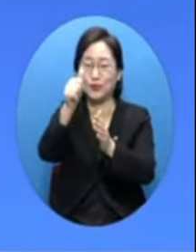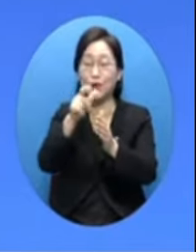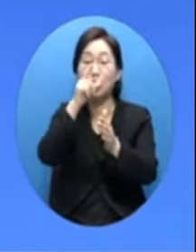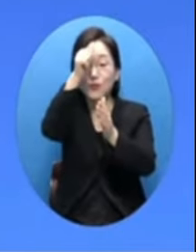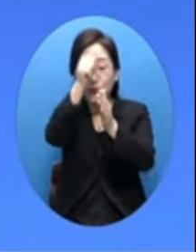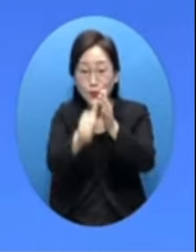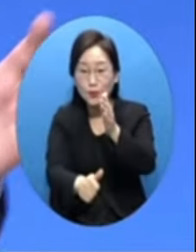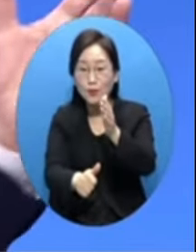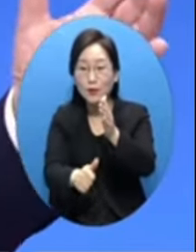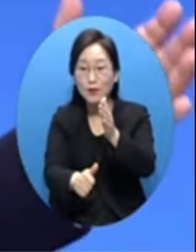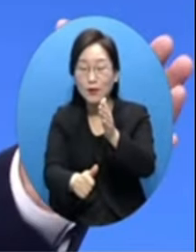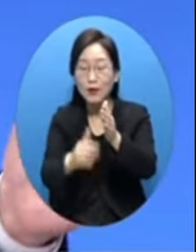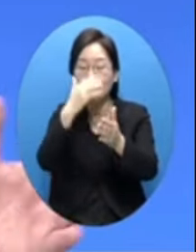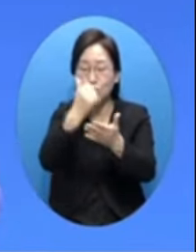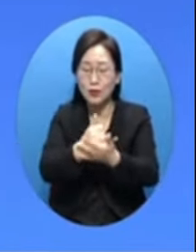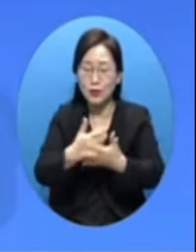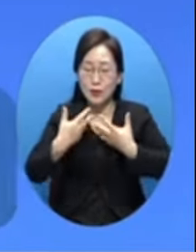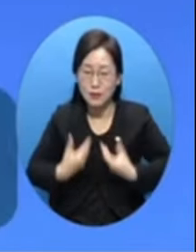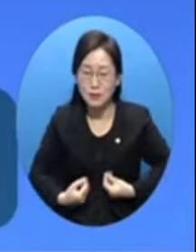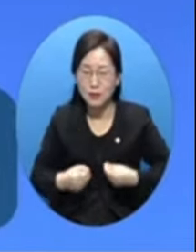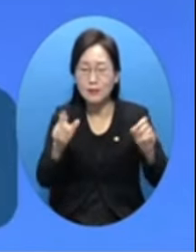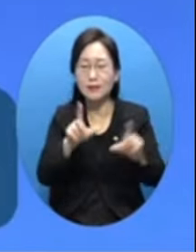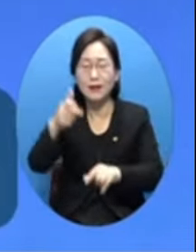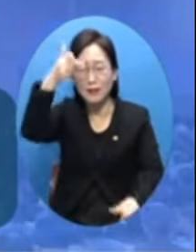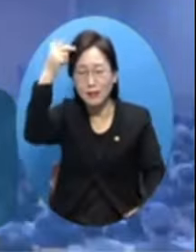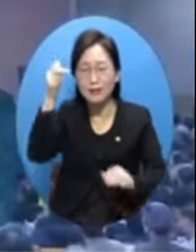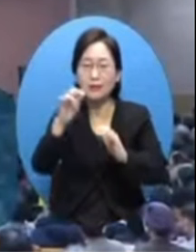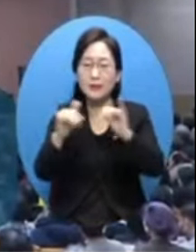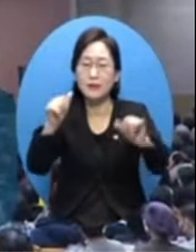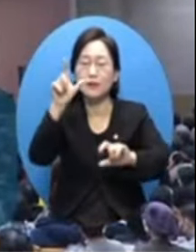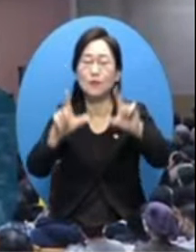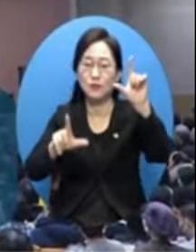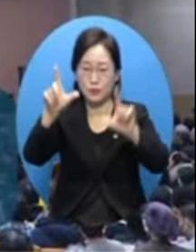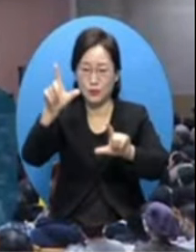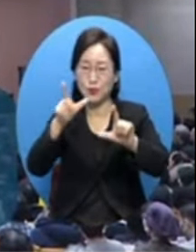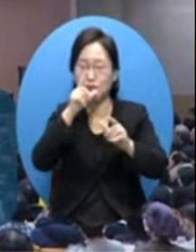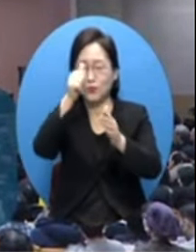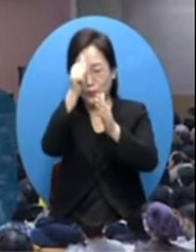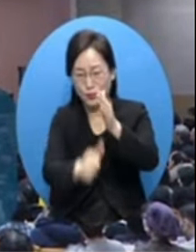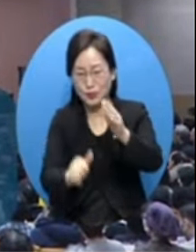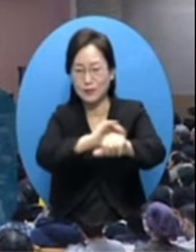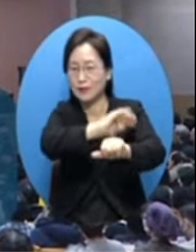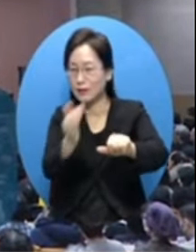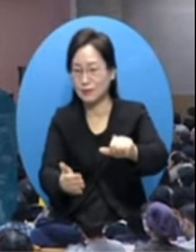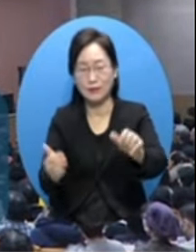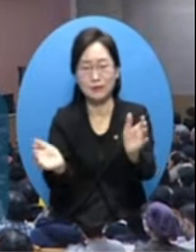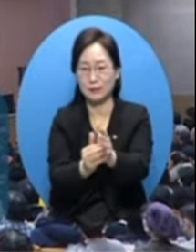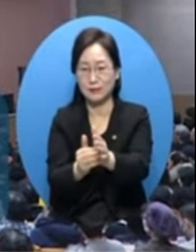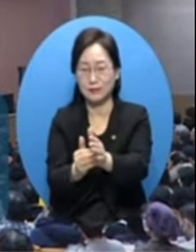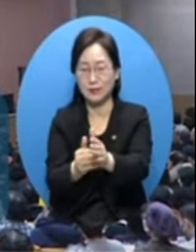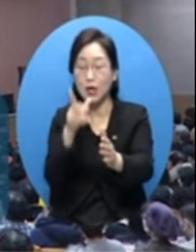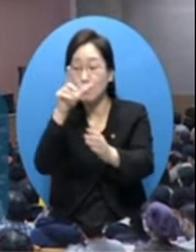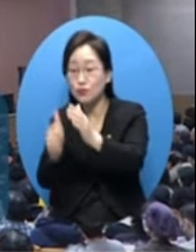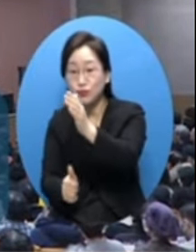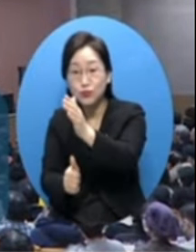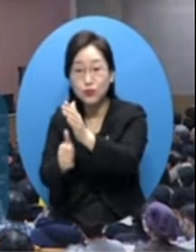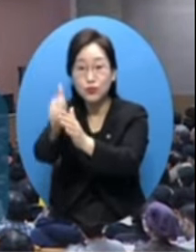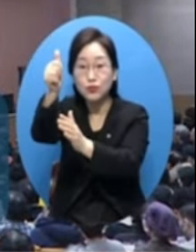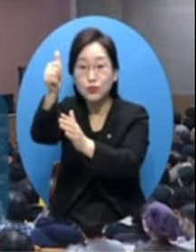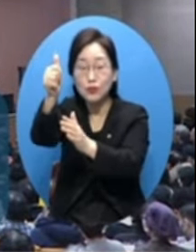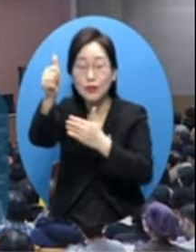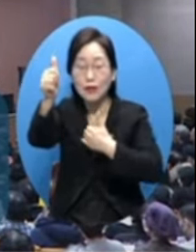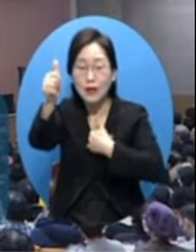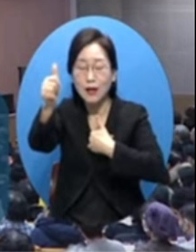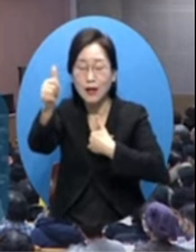들어가면서 죄와 젊은에 살던 내 옛사람의 모습을 물속에 장사 지내게 되고 다시 물에서 나올 때 내 자신이